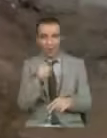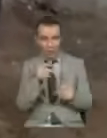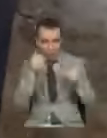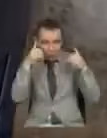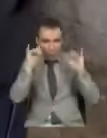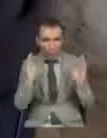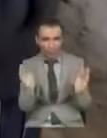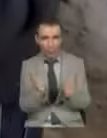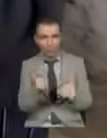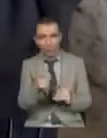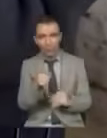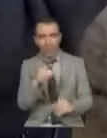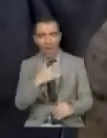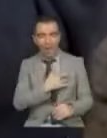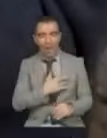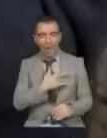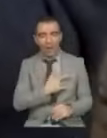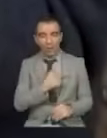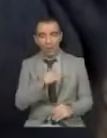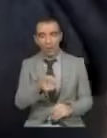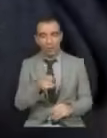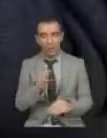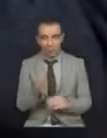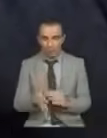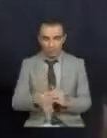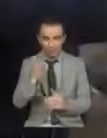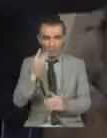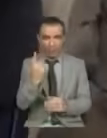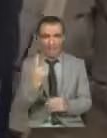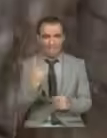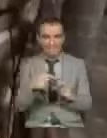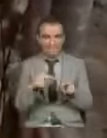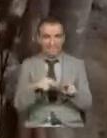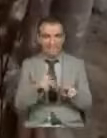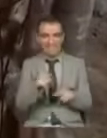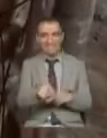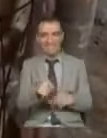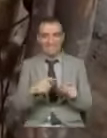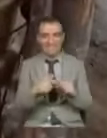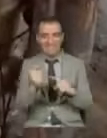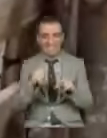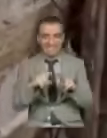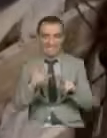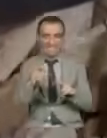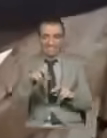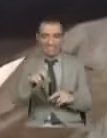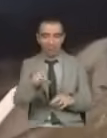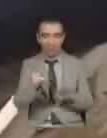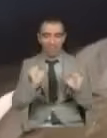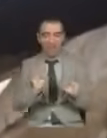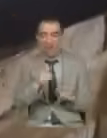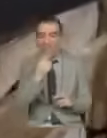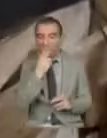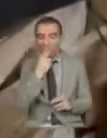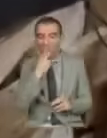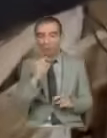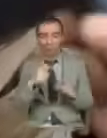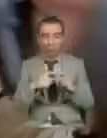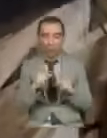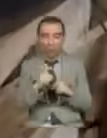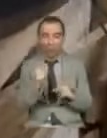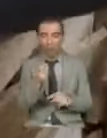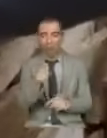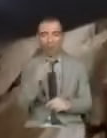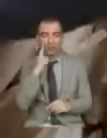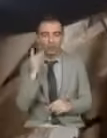Karayaka koyunu Anadolu'da yetişen saf bir ırk. Sinop'un doğusundan başlayarak Samsun, Ordu ve